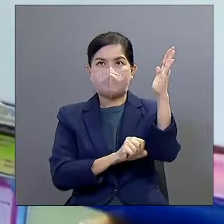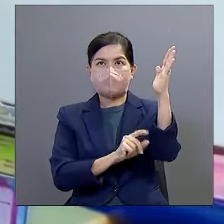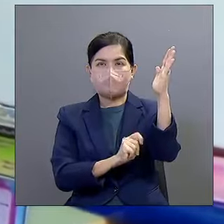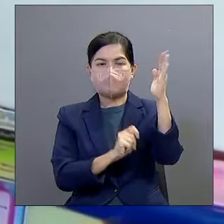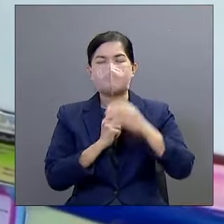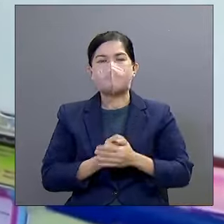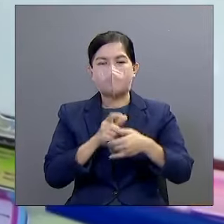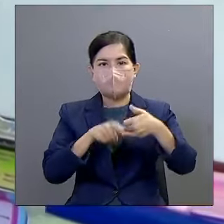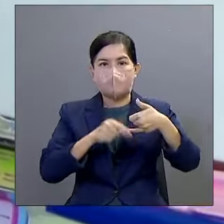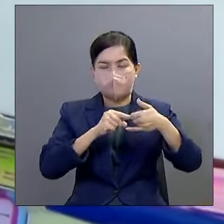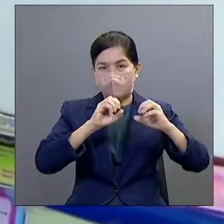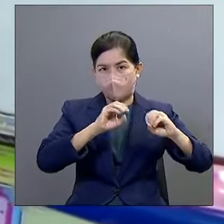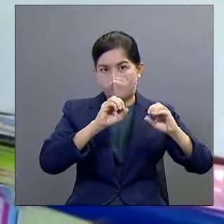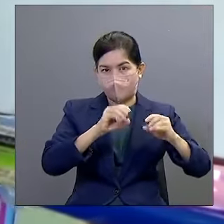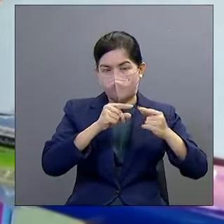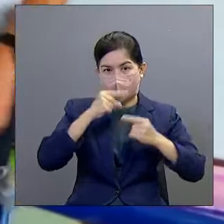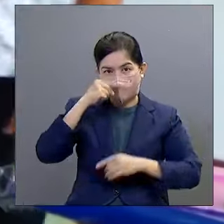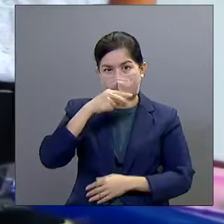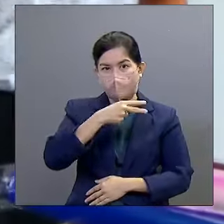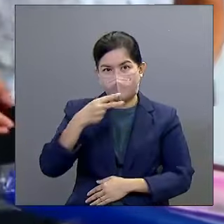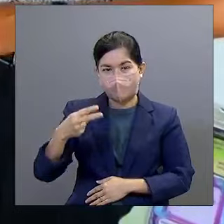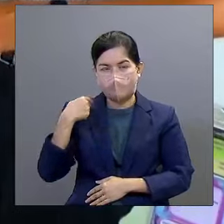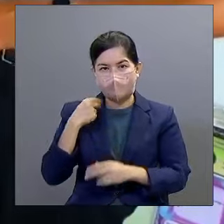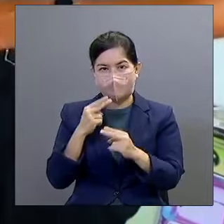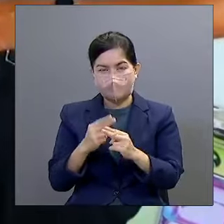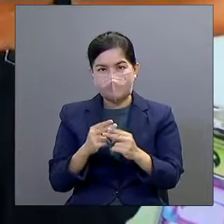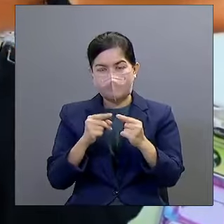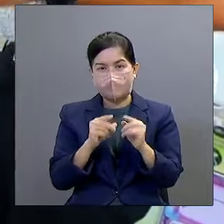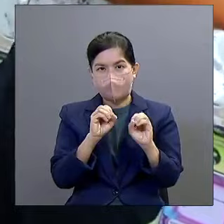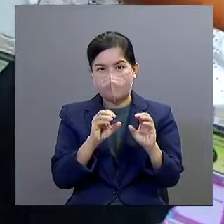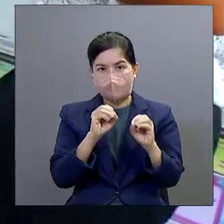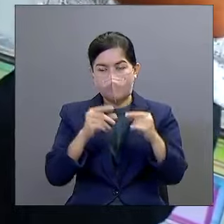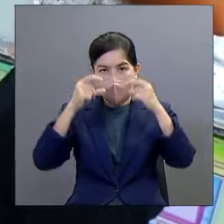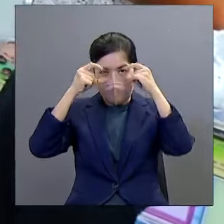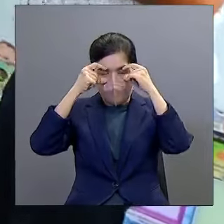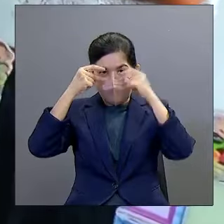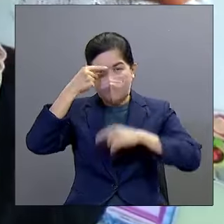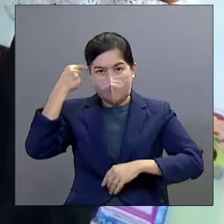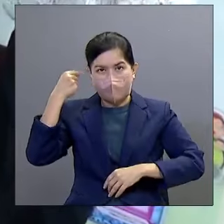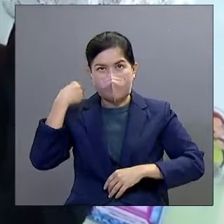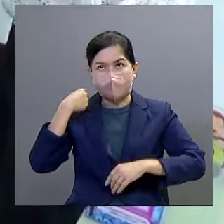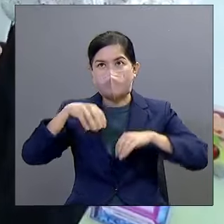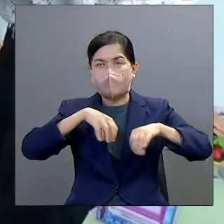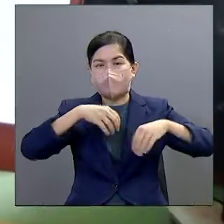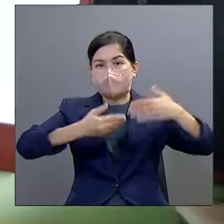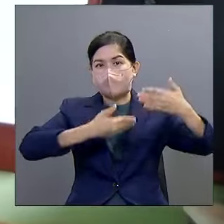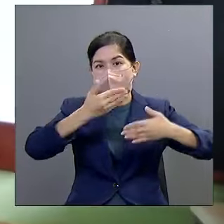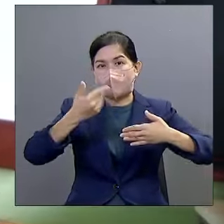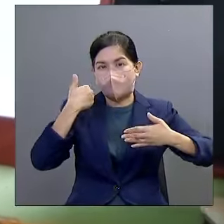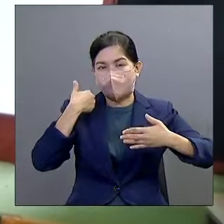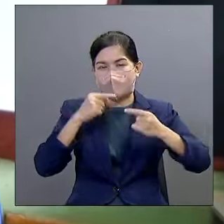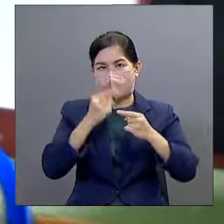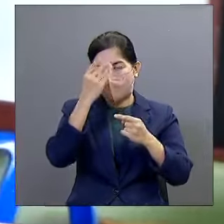ครูชาตรีนั้นมีฉายาด้วยนะชื่อคุณครูแว่นดำครับเขาได้จัดกิจกรรมอำลาเนี่ยเราเด็กนักเรียนก็จัดงานให้คุณครูนะครับเพราะ